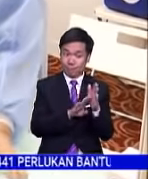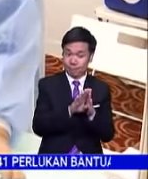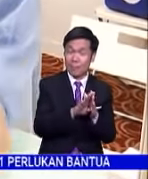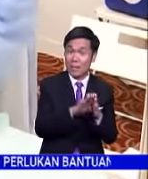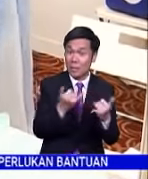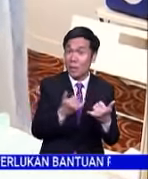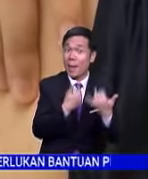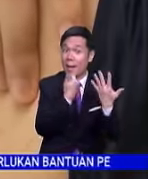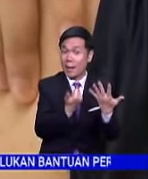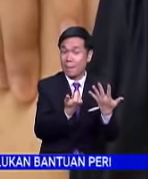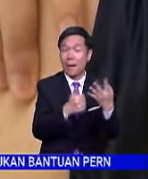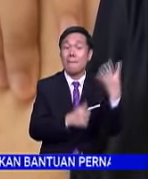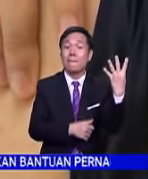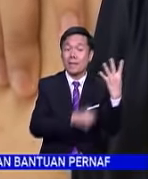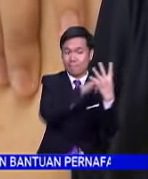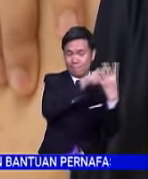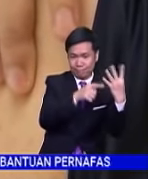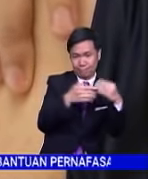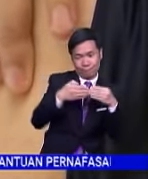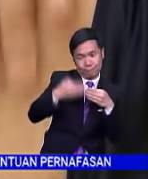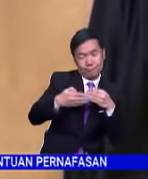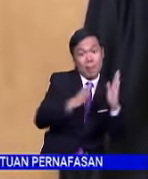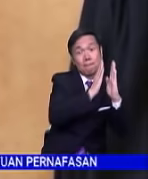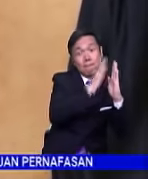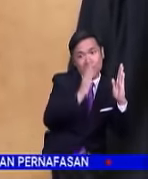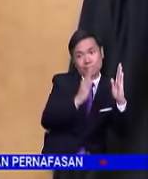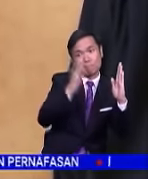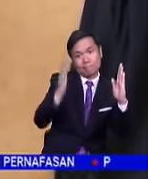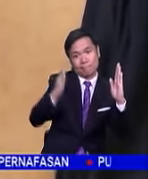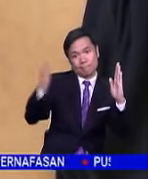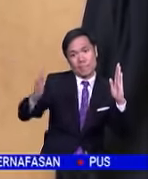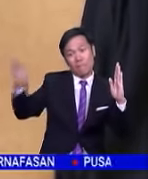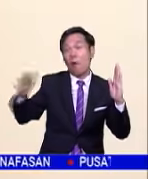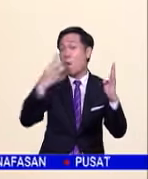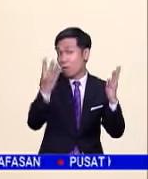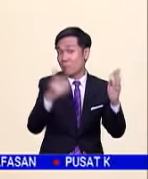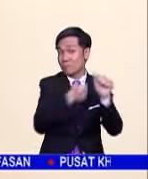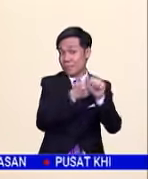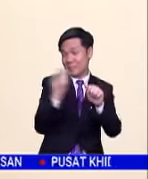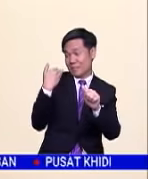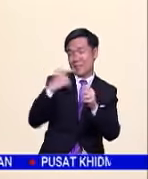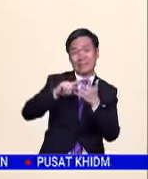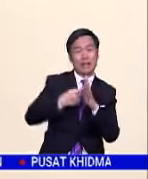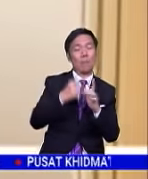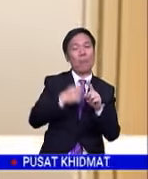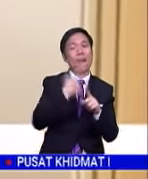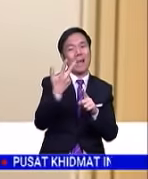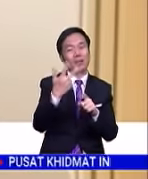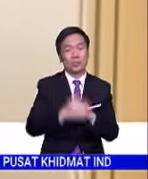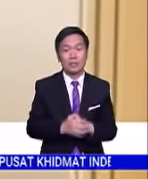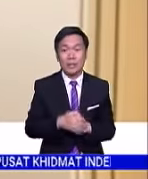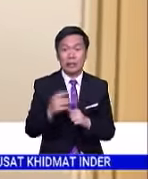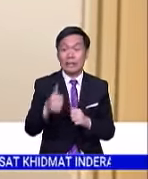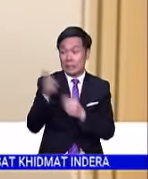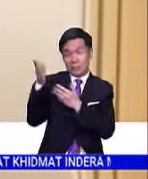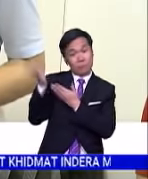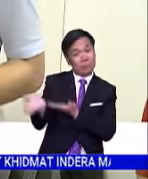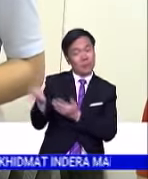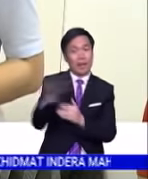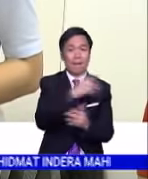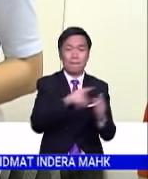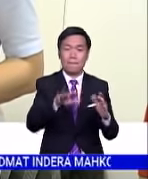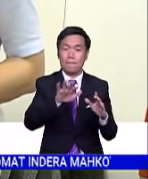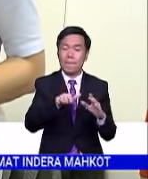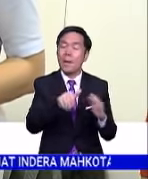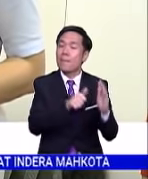telah dibahagikan kepada 4 fasa mengikut perancangan teliti sejak Mac lalu. Beliau yang juga ahli parlimen Indra